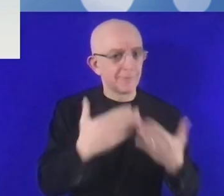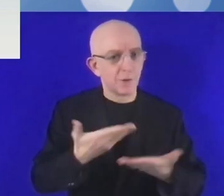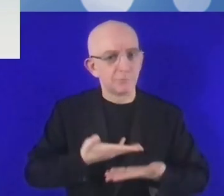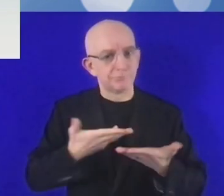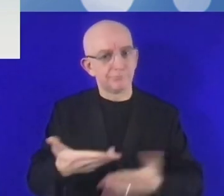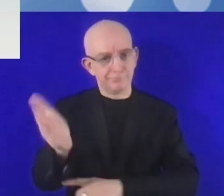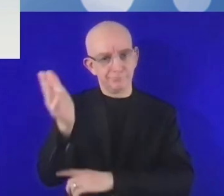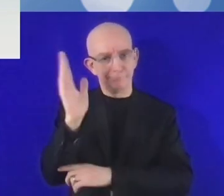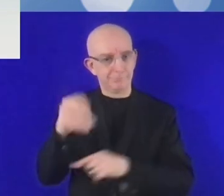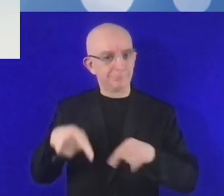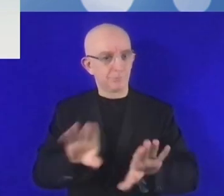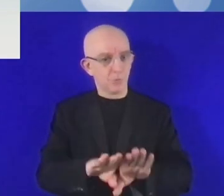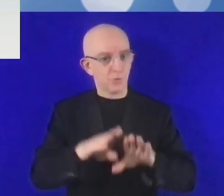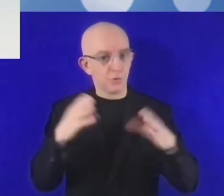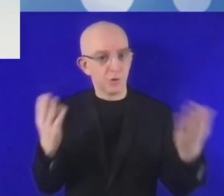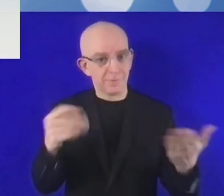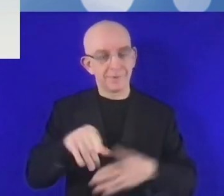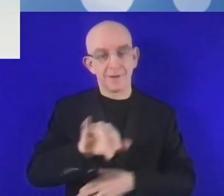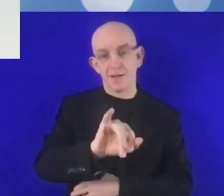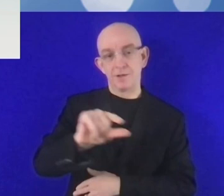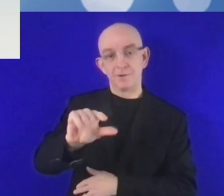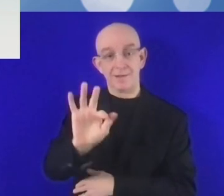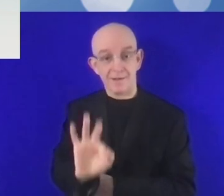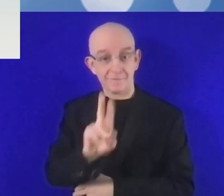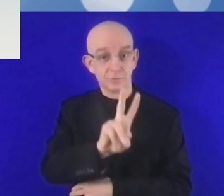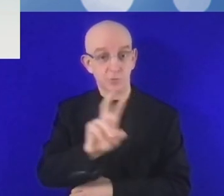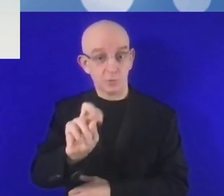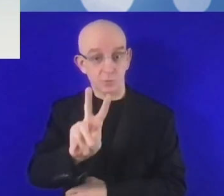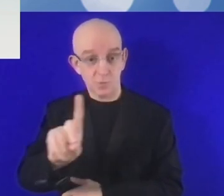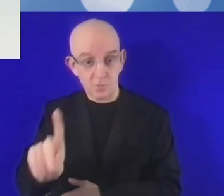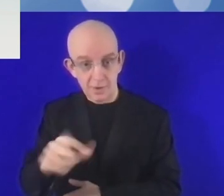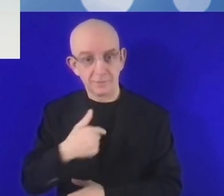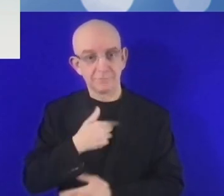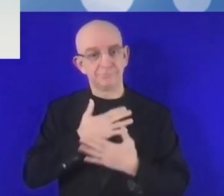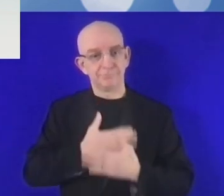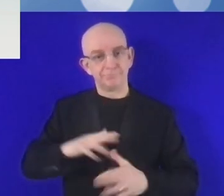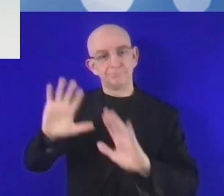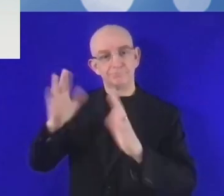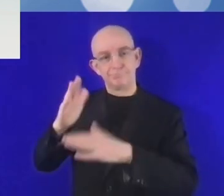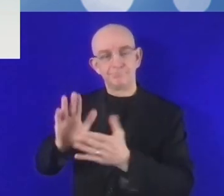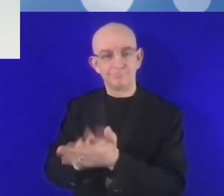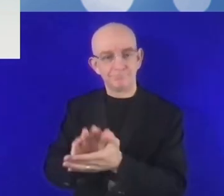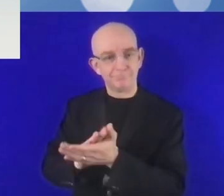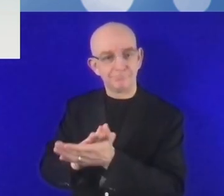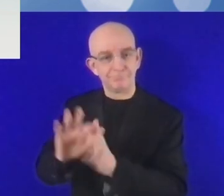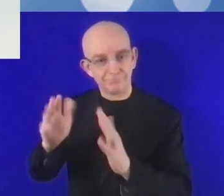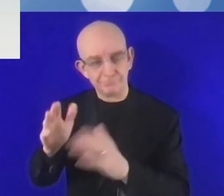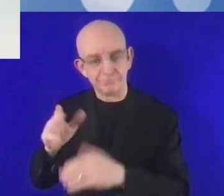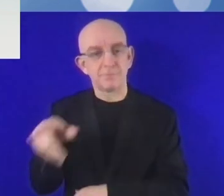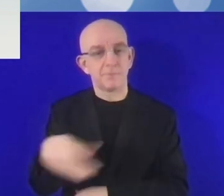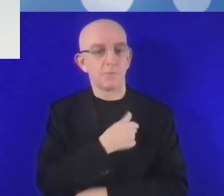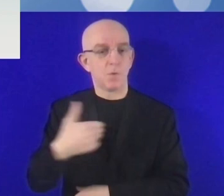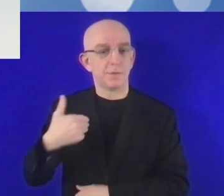операторов в Европе и не только. От всей души благодарю вас за приглашение